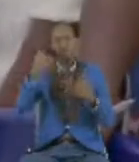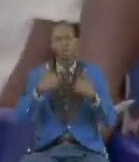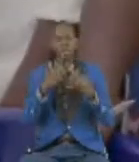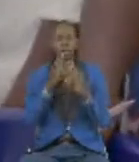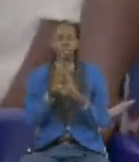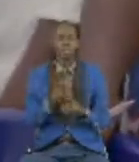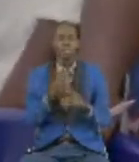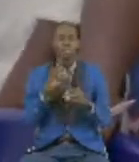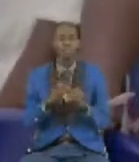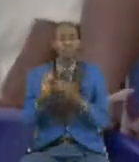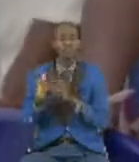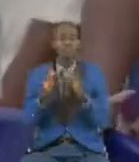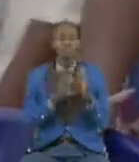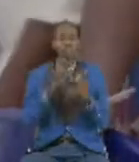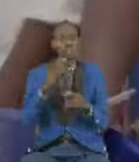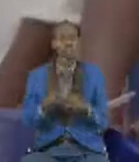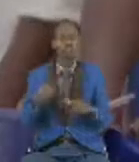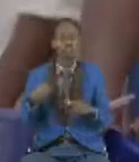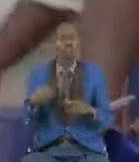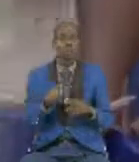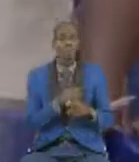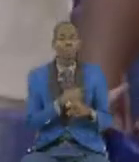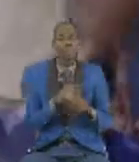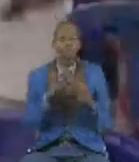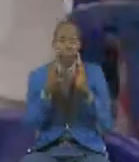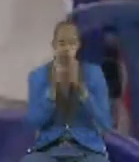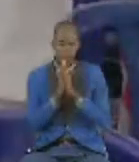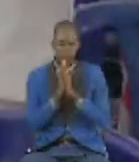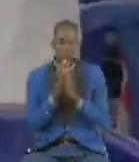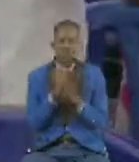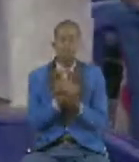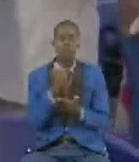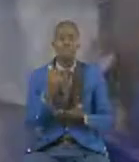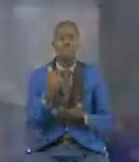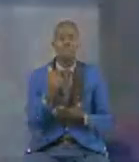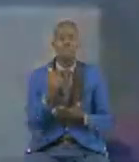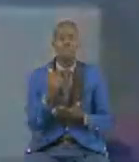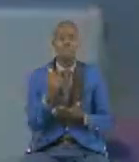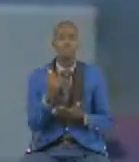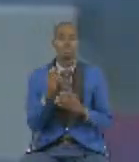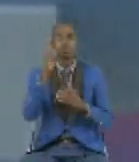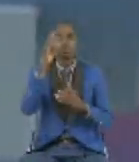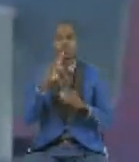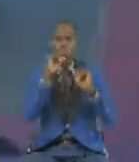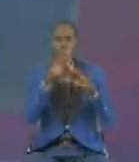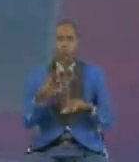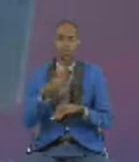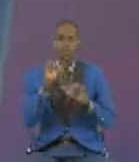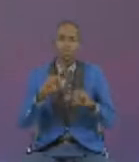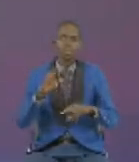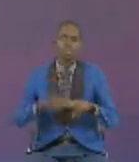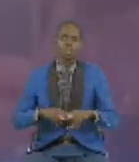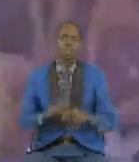l'exaucement. Au nom de Jésus, nous prions. Que Dieu vous bénisse pour vous